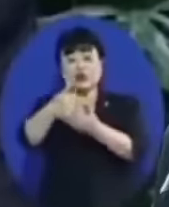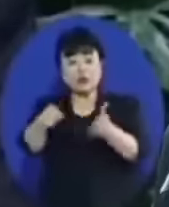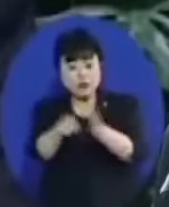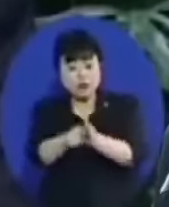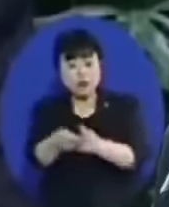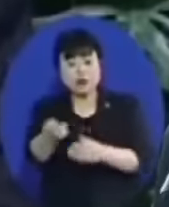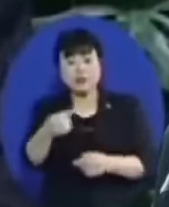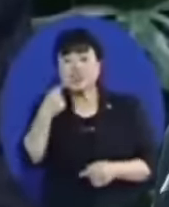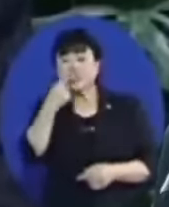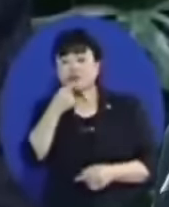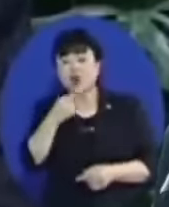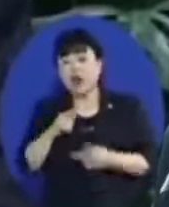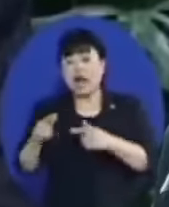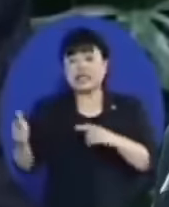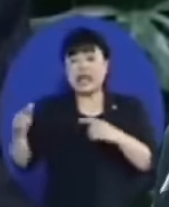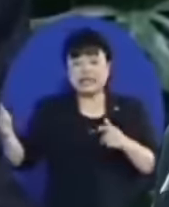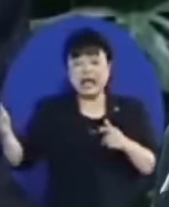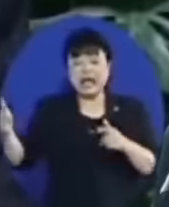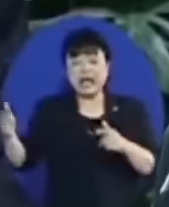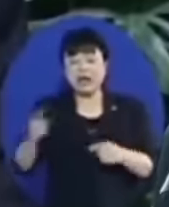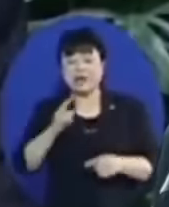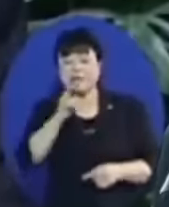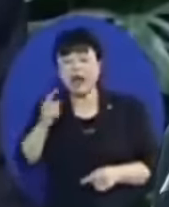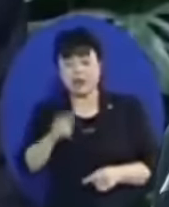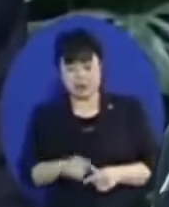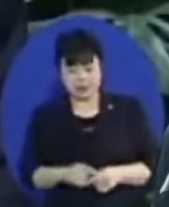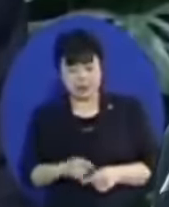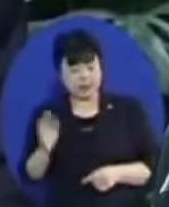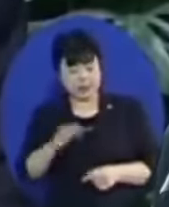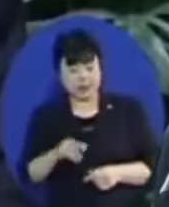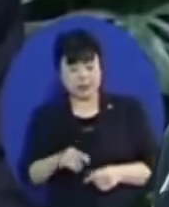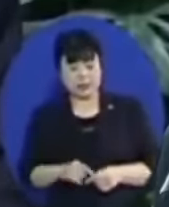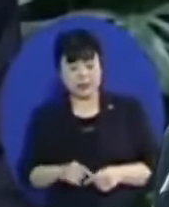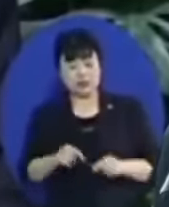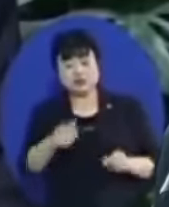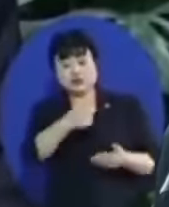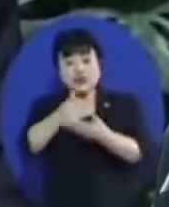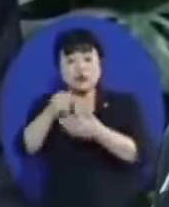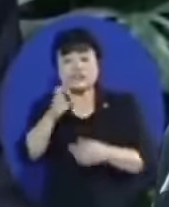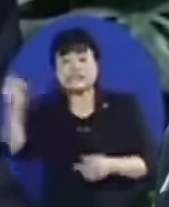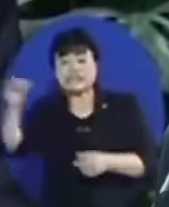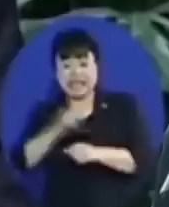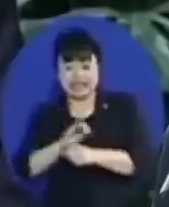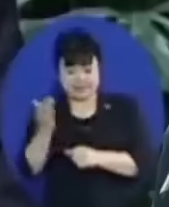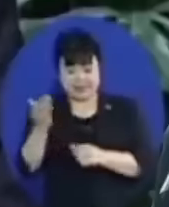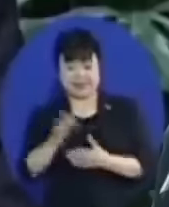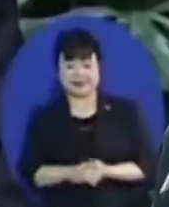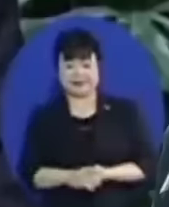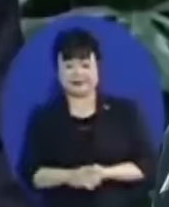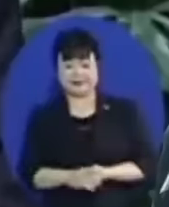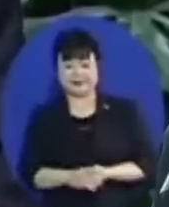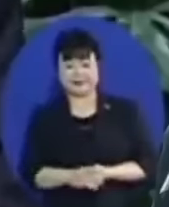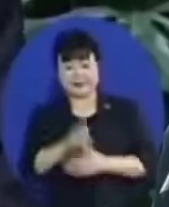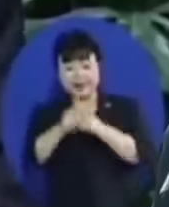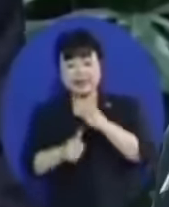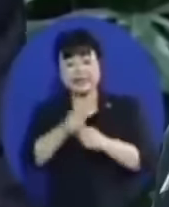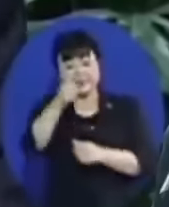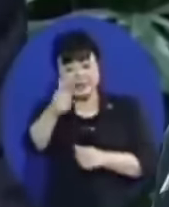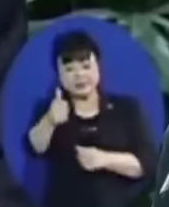믿어도 입으로 예수님이 나의 구주입니다고 시인을 해야 구원의 역사에 일어나는 것입니다.